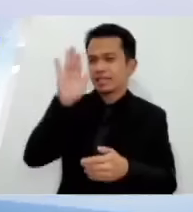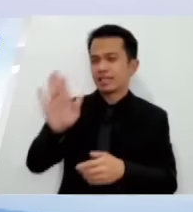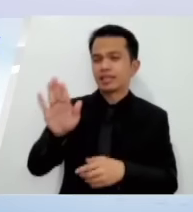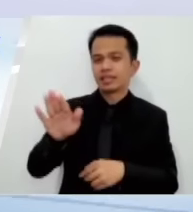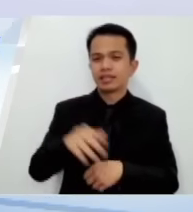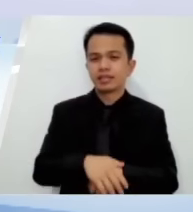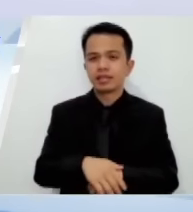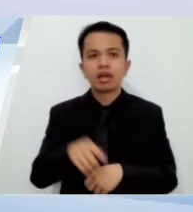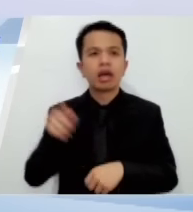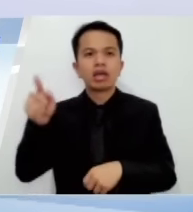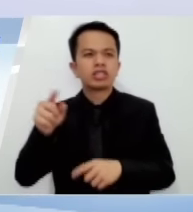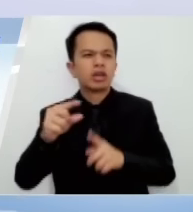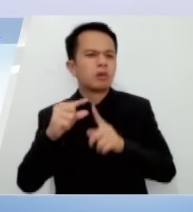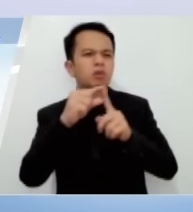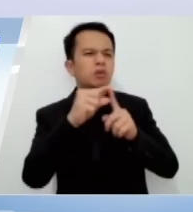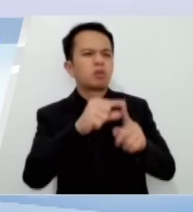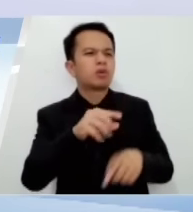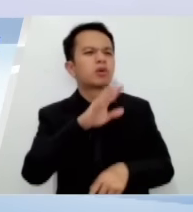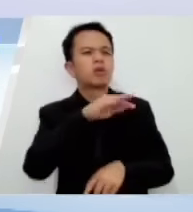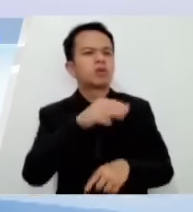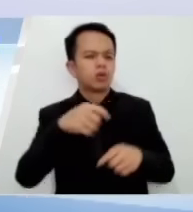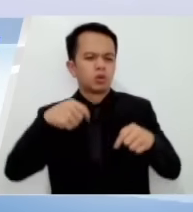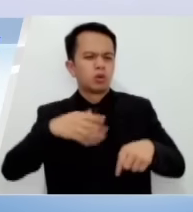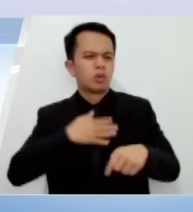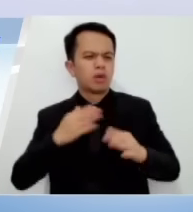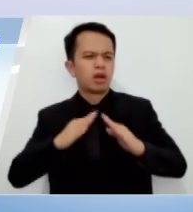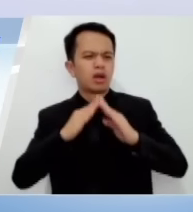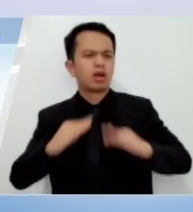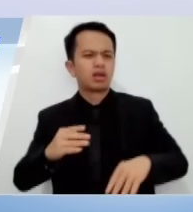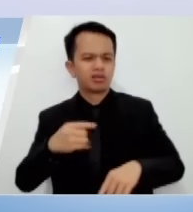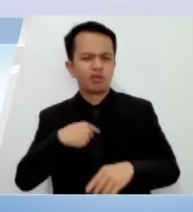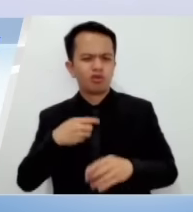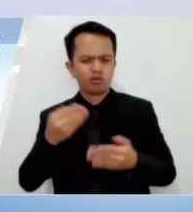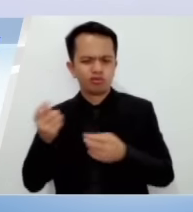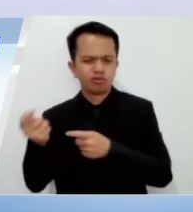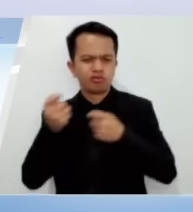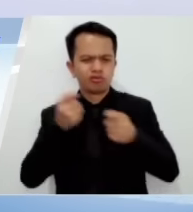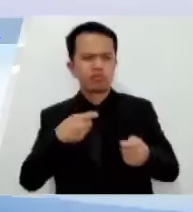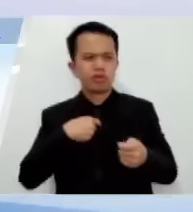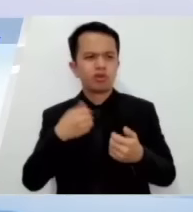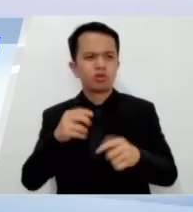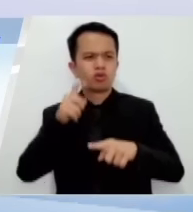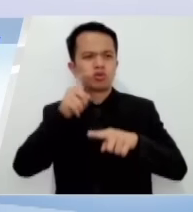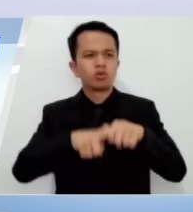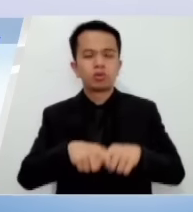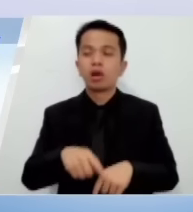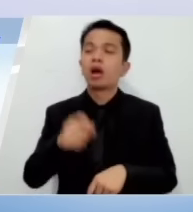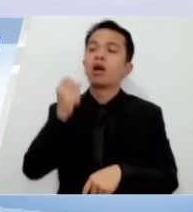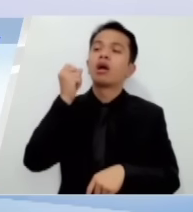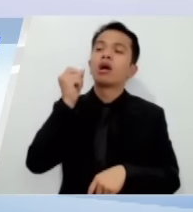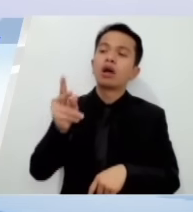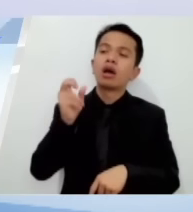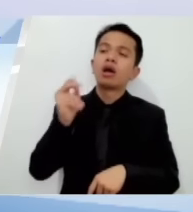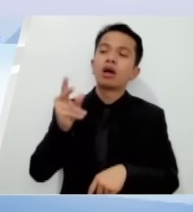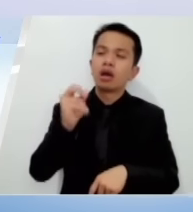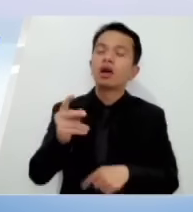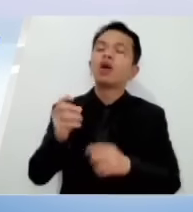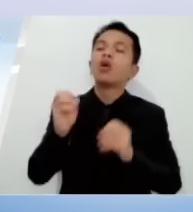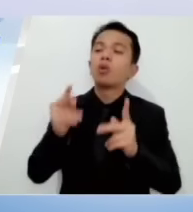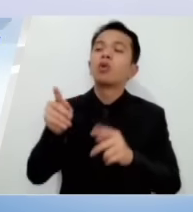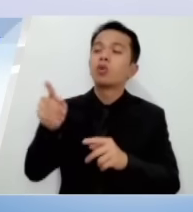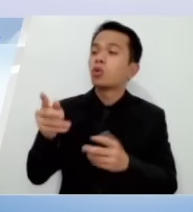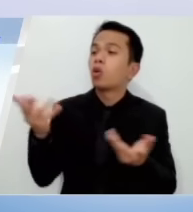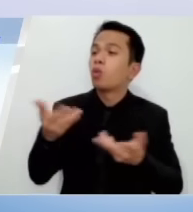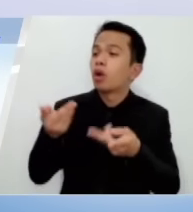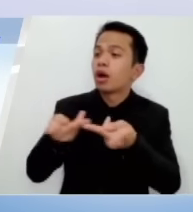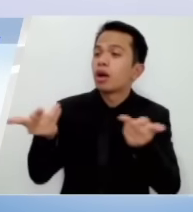B diyan Ako nakatira bago Lipat ako diyan nangungupahan ako diyan ah ganon po ba sir Sige Saan po tayo banta Diyan